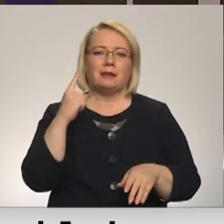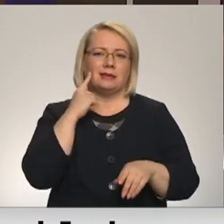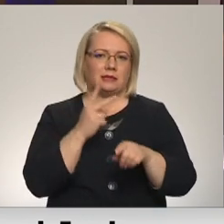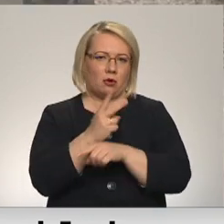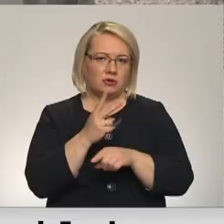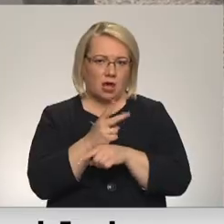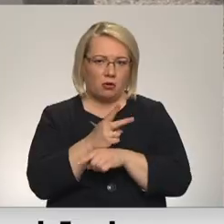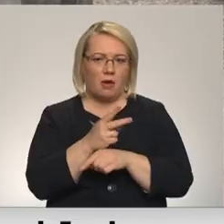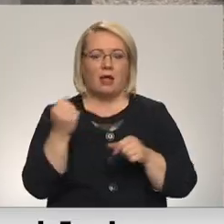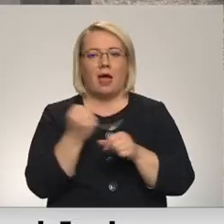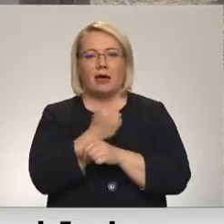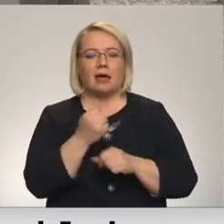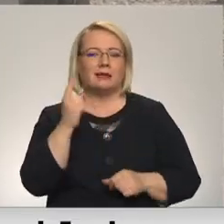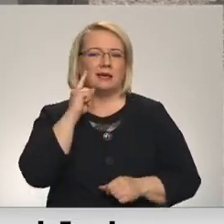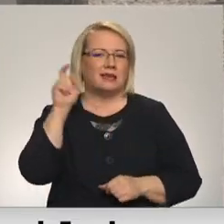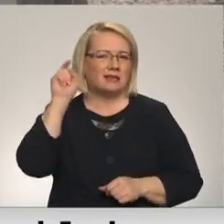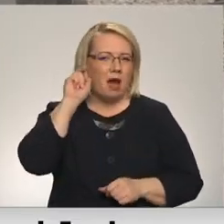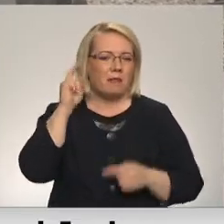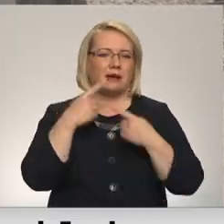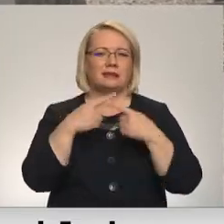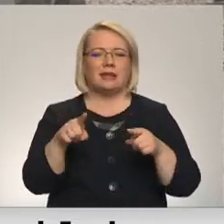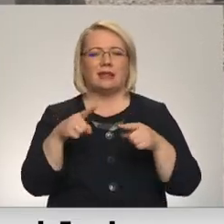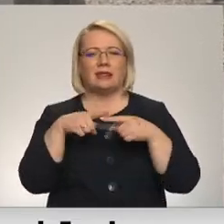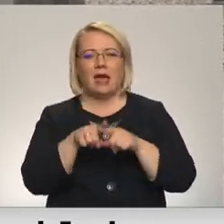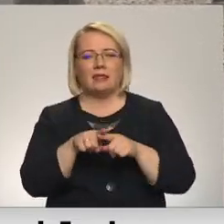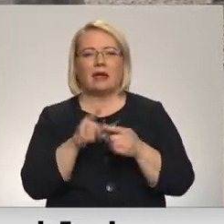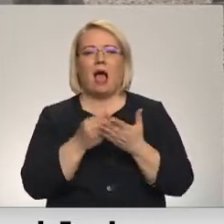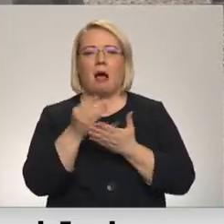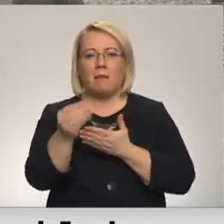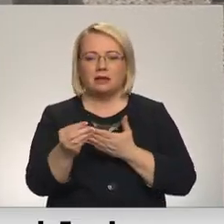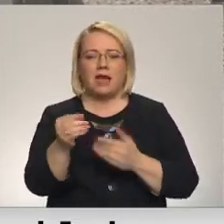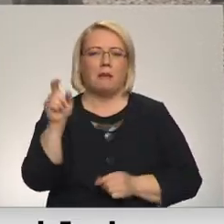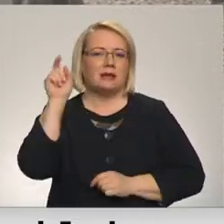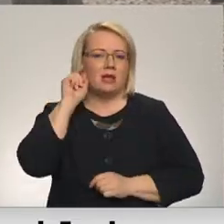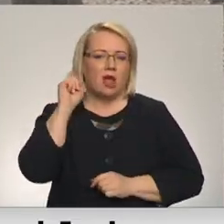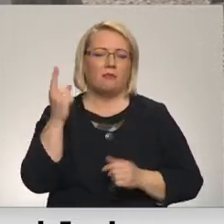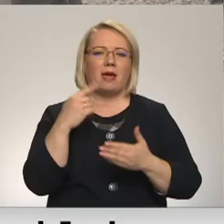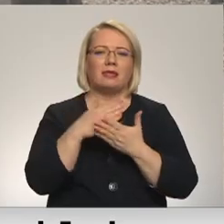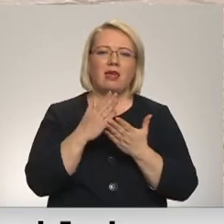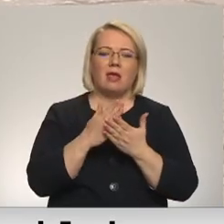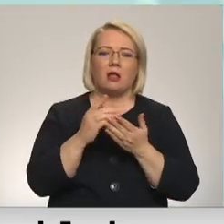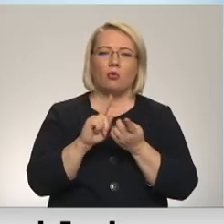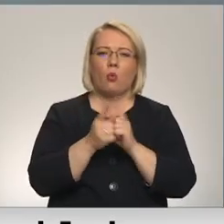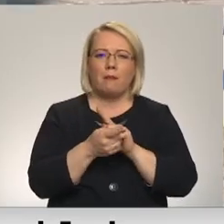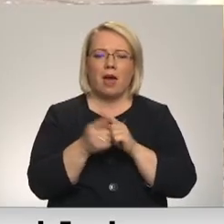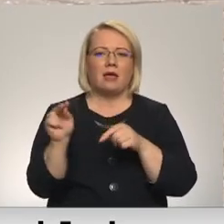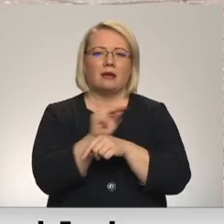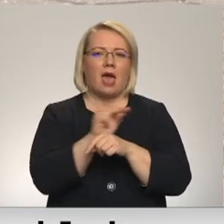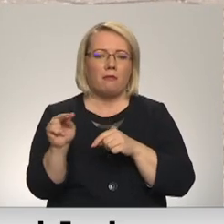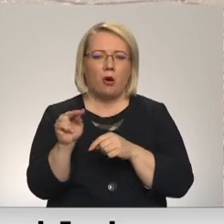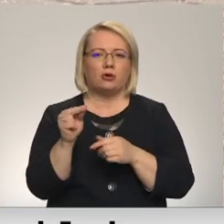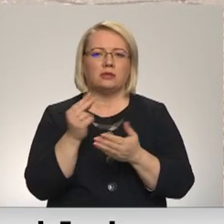traucējumiem. Lai gan dzirdes aparāti un citas ierīces tiek apmaksātas, dzirdes aparātu detaļu nomaiņa un remonts aizvien